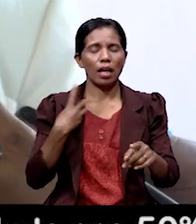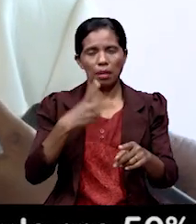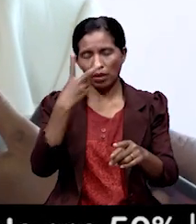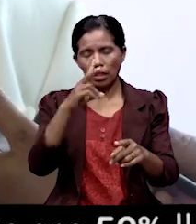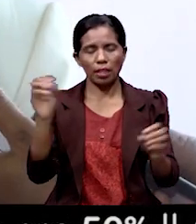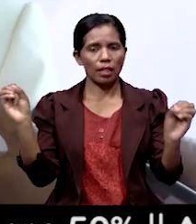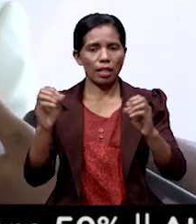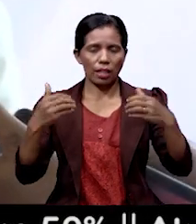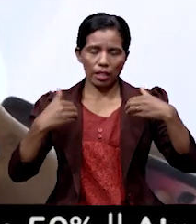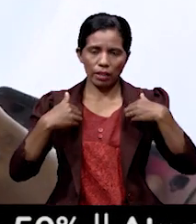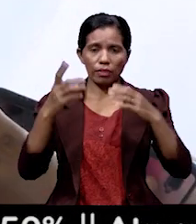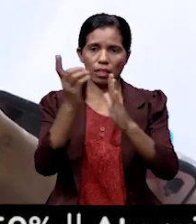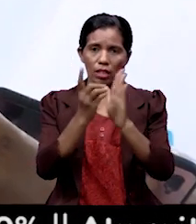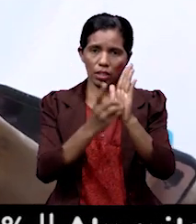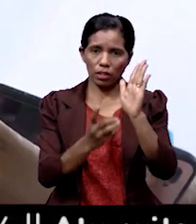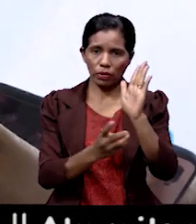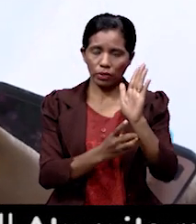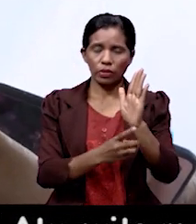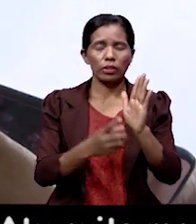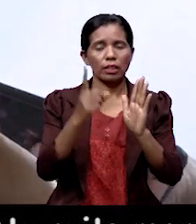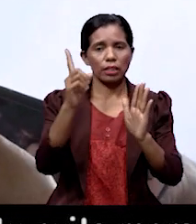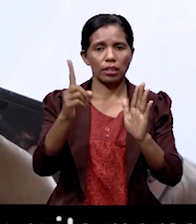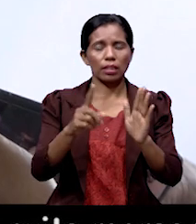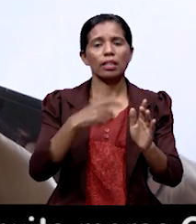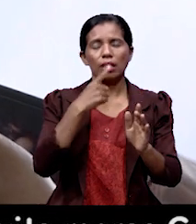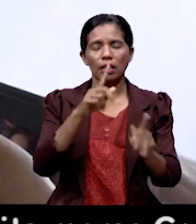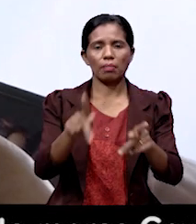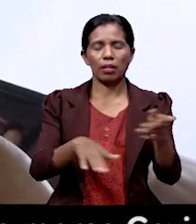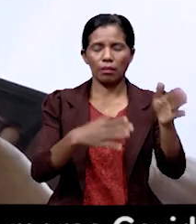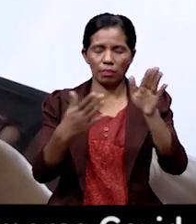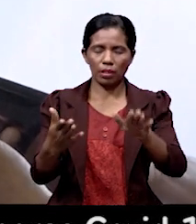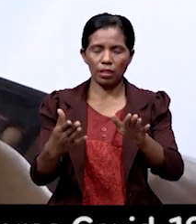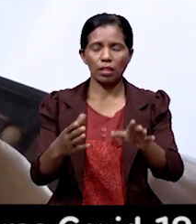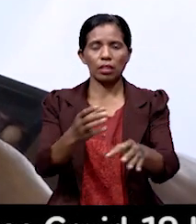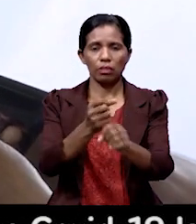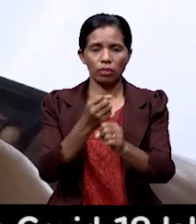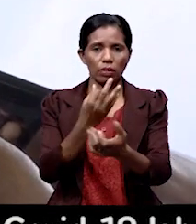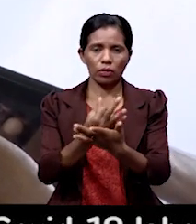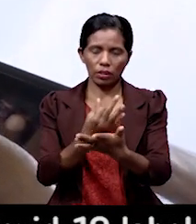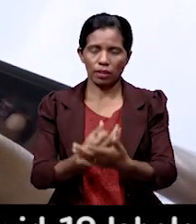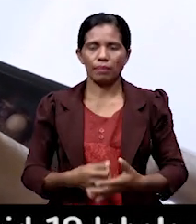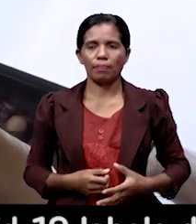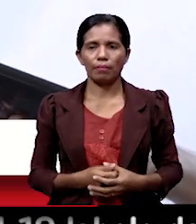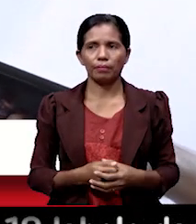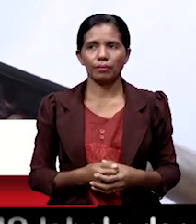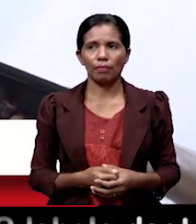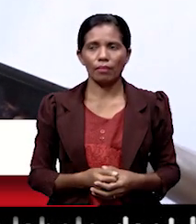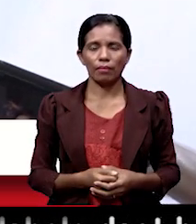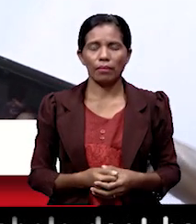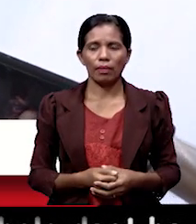daru sida na be maka de angkata MNB mate tan depois sim fel nya subsídio. Quer dizer